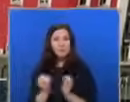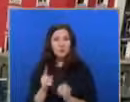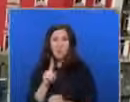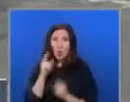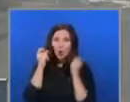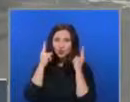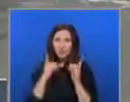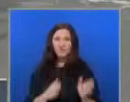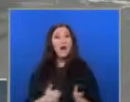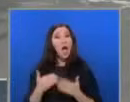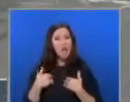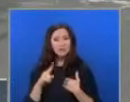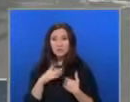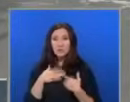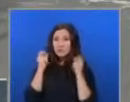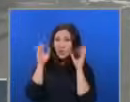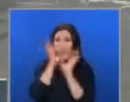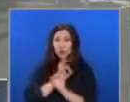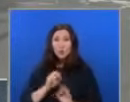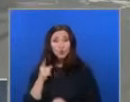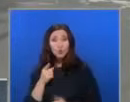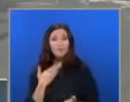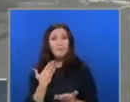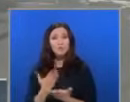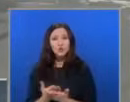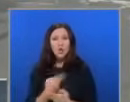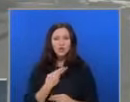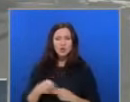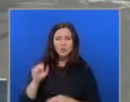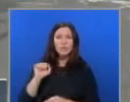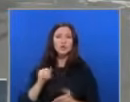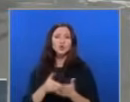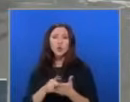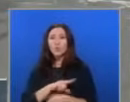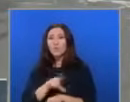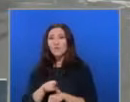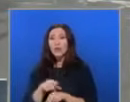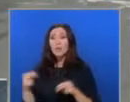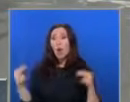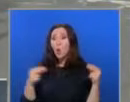го очудва. Аз не съм изненадан изобщо от това предложение, чисто партийно, защото по време